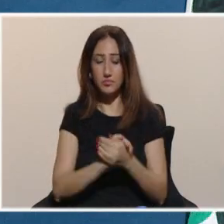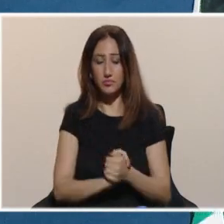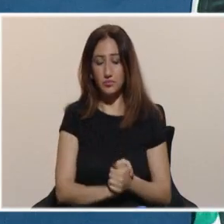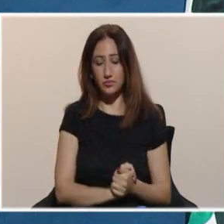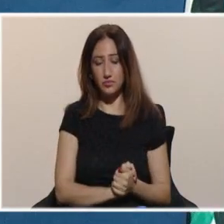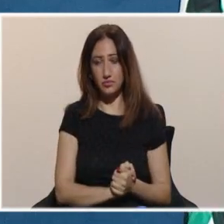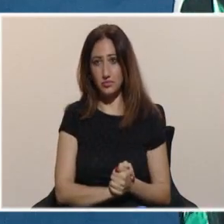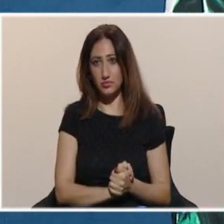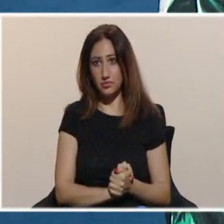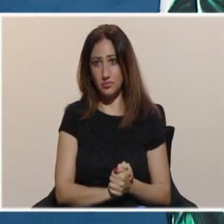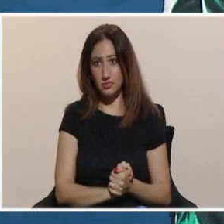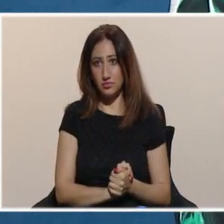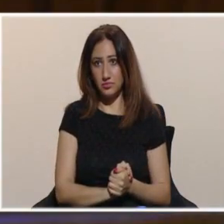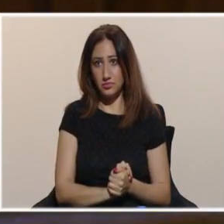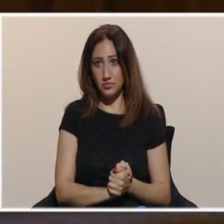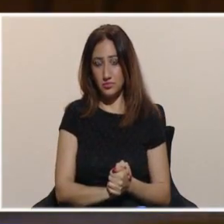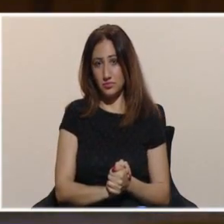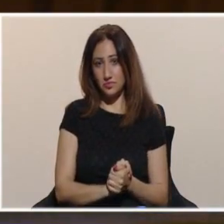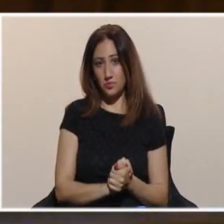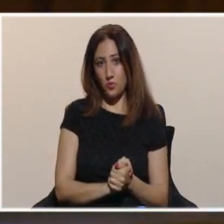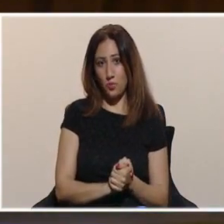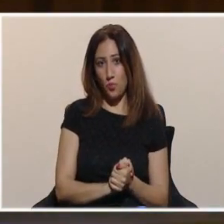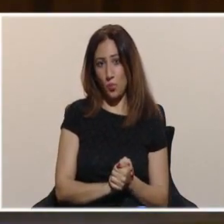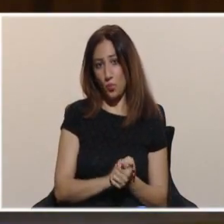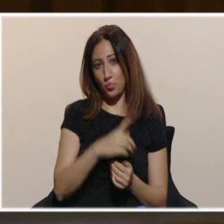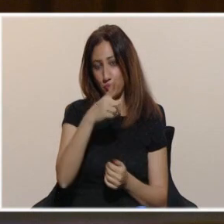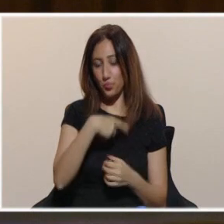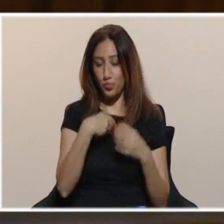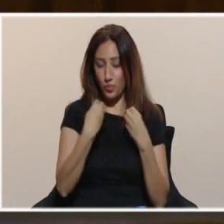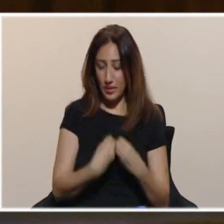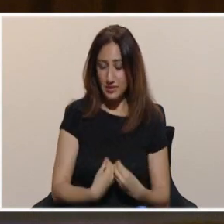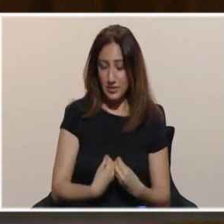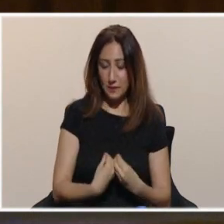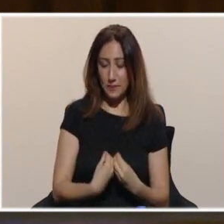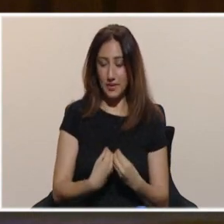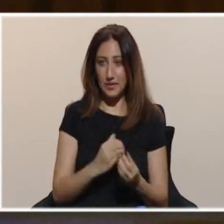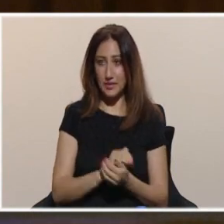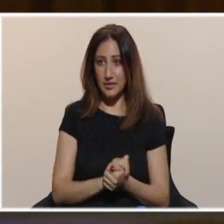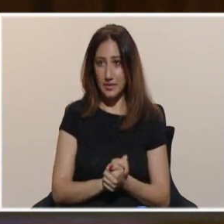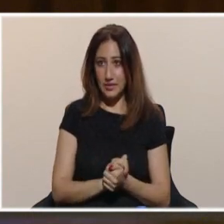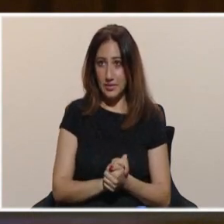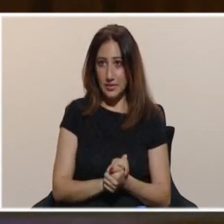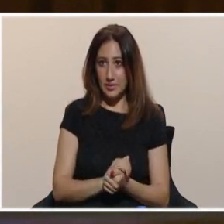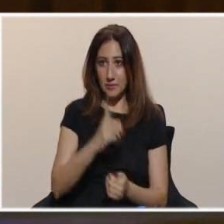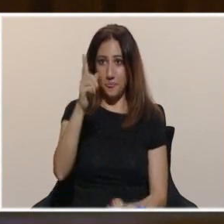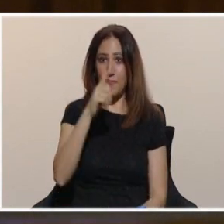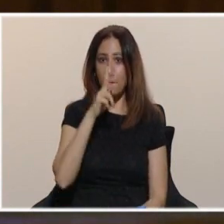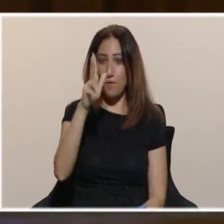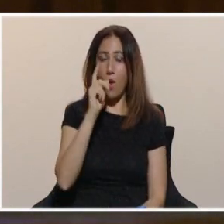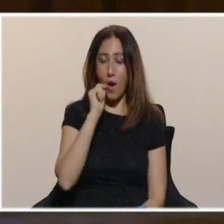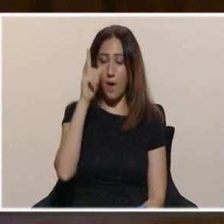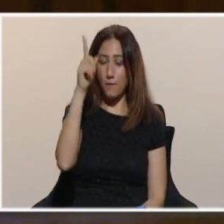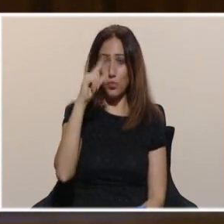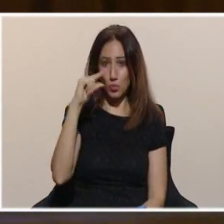بس انا واخويا كنا الثمن يعني. الحقيقه انت يعني طيبه جدا، بس انا عايز اوجه رساله لوالدك. انا اللي بوجه له رساله، بقول له الحقيقه يعني يا